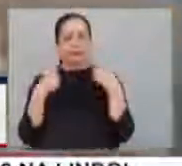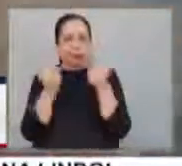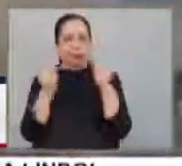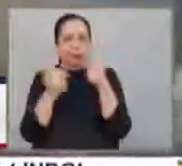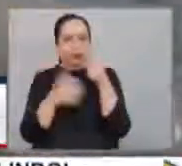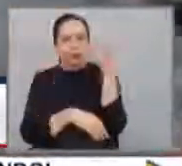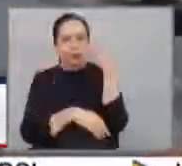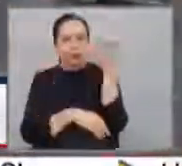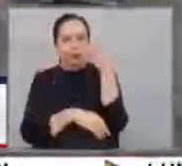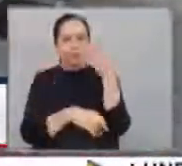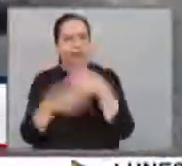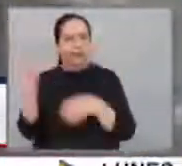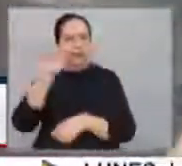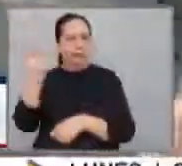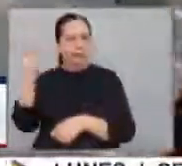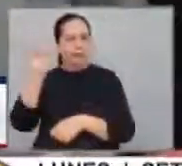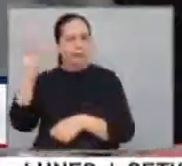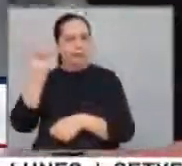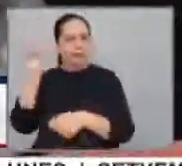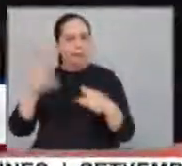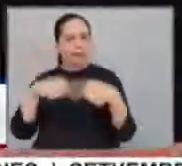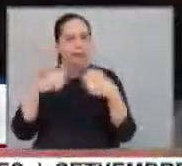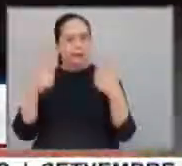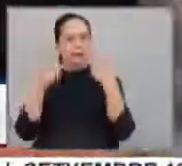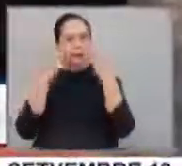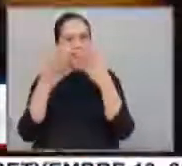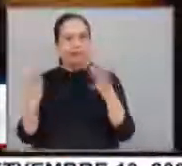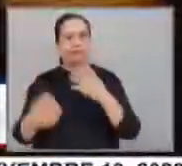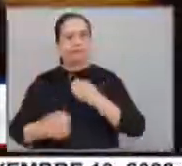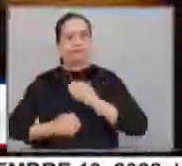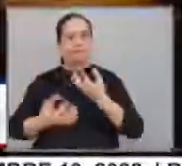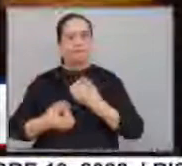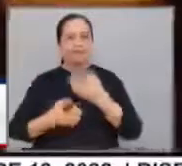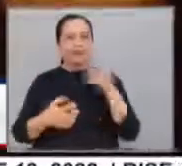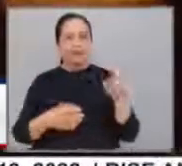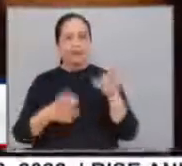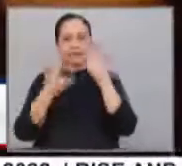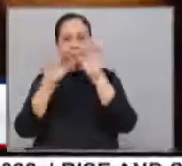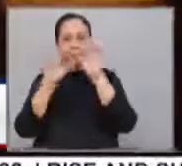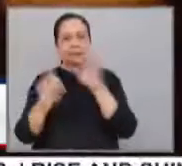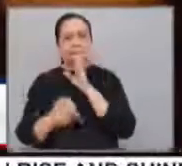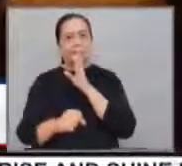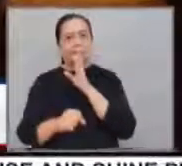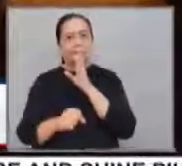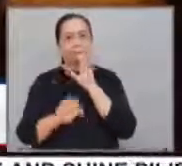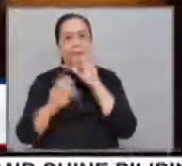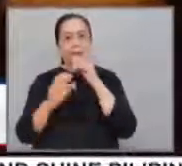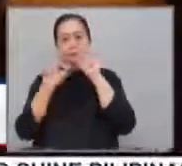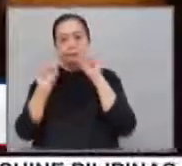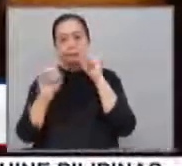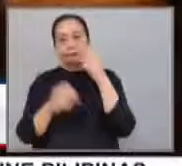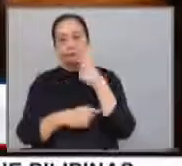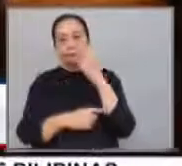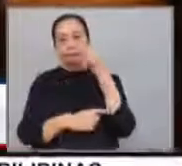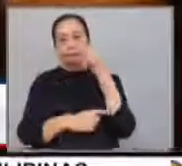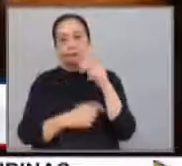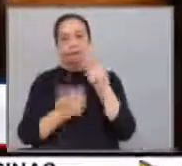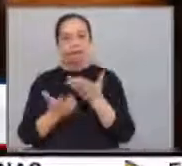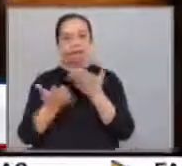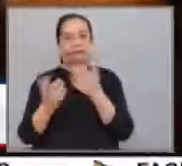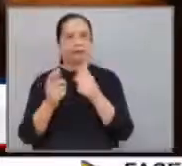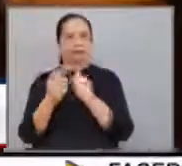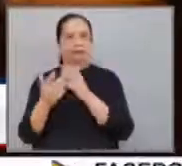at winawagayway habang nagbibitiw ng mga pahayag ang Pangulo. Sa kanyang talumpati, sinabi ni Pangulong Marcos Jr. na sinadya niyang unang gawing